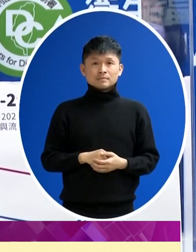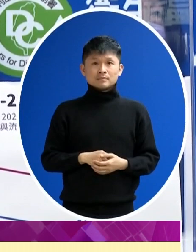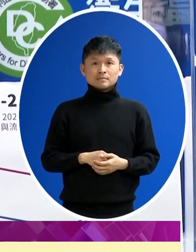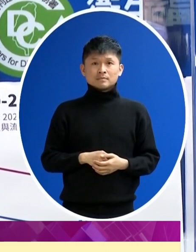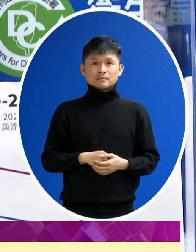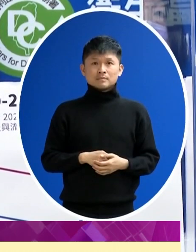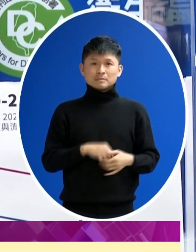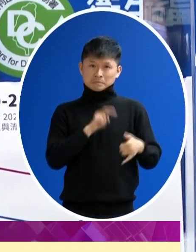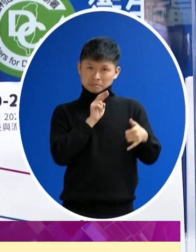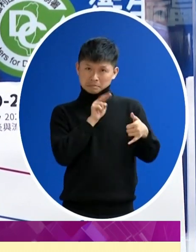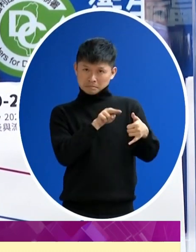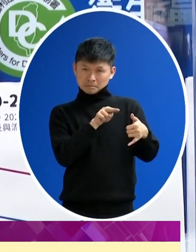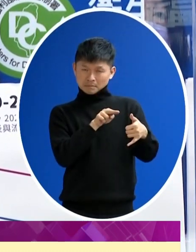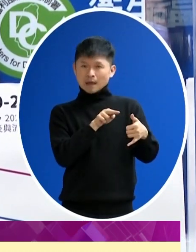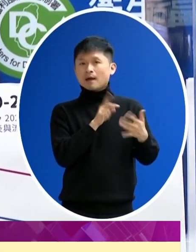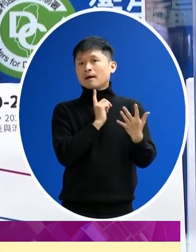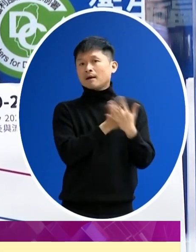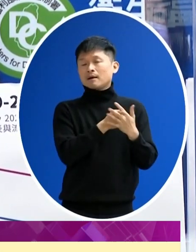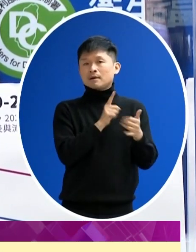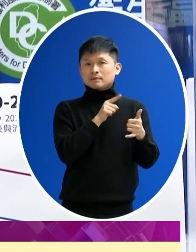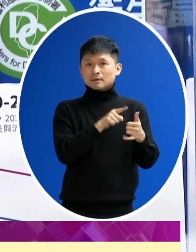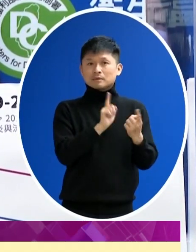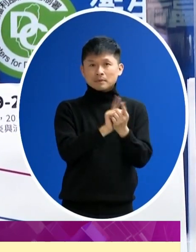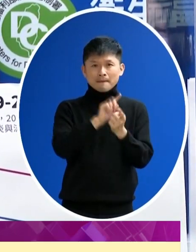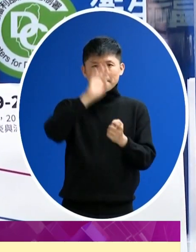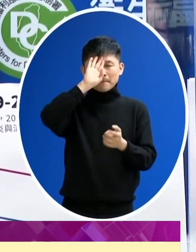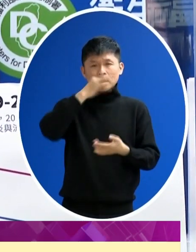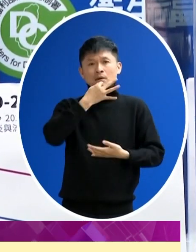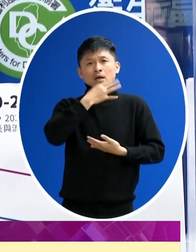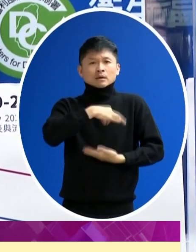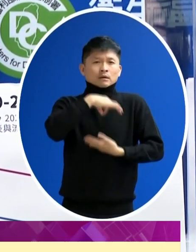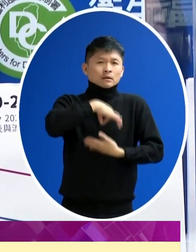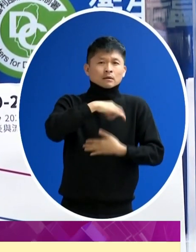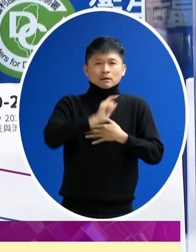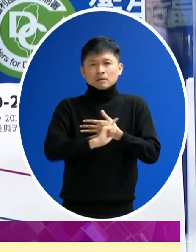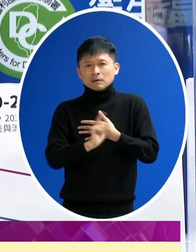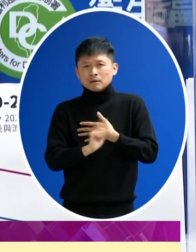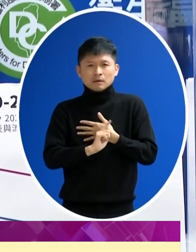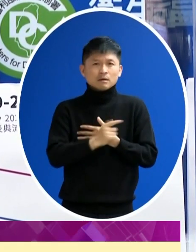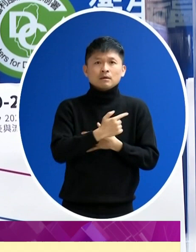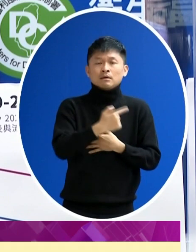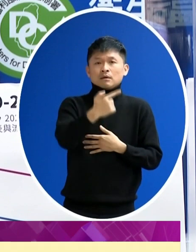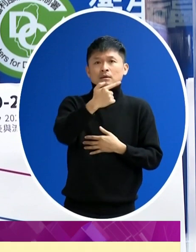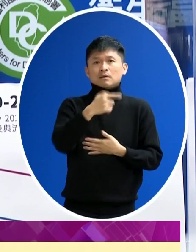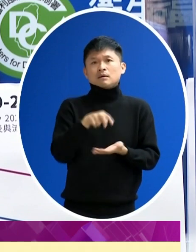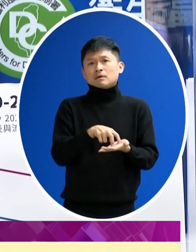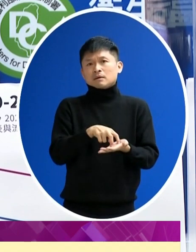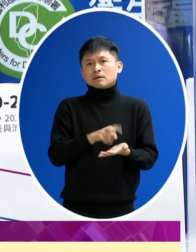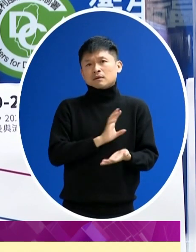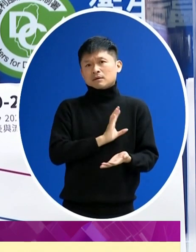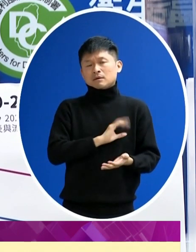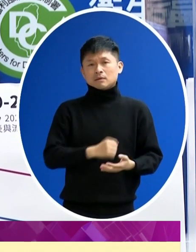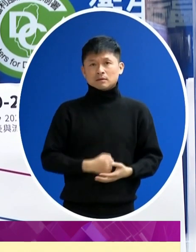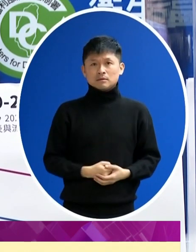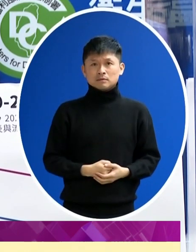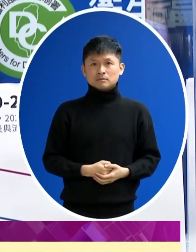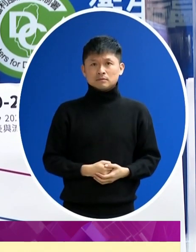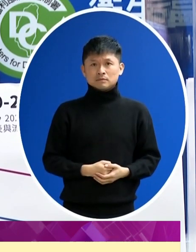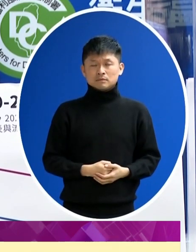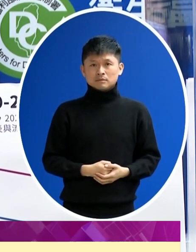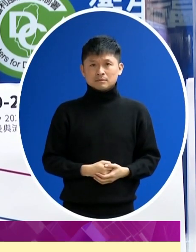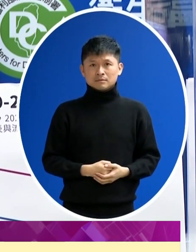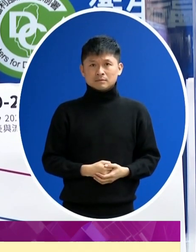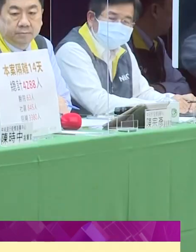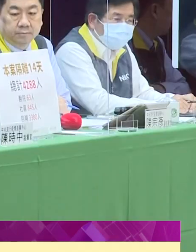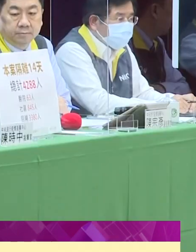出来，他对这样的一个疾病，他是焦虑感是非常非常重的，这样的病人再加诸压力，那恐